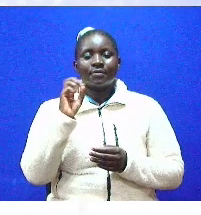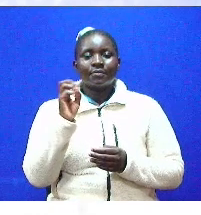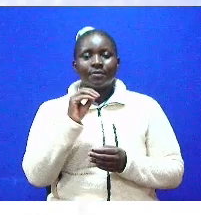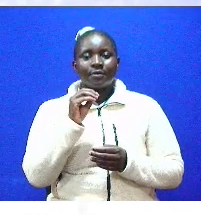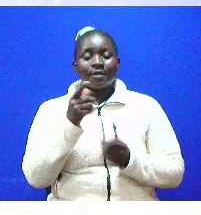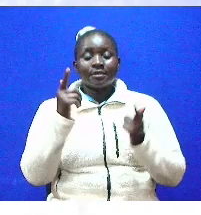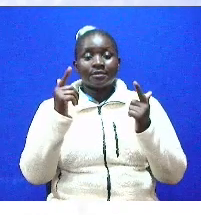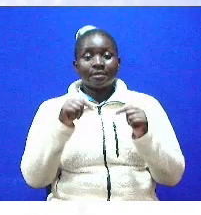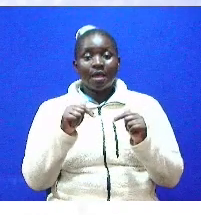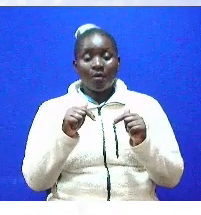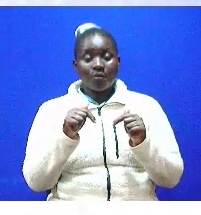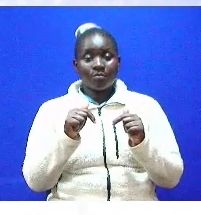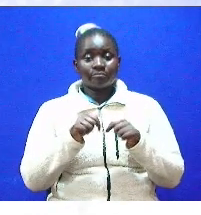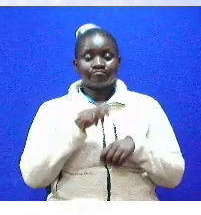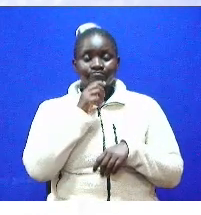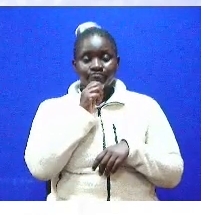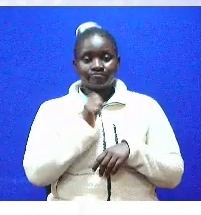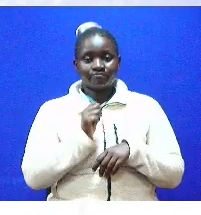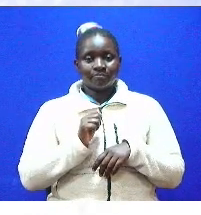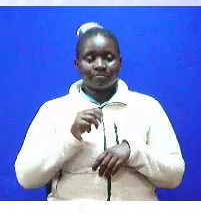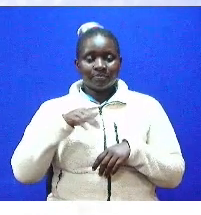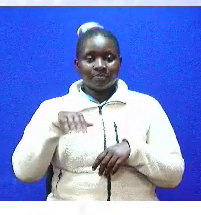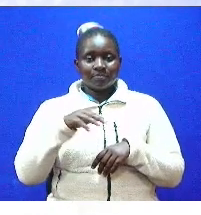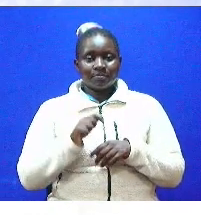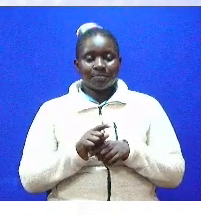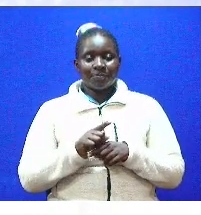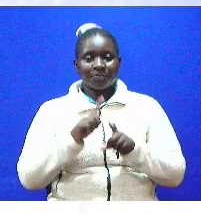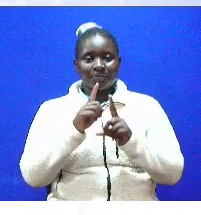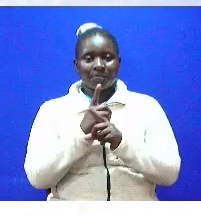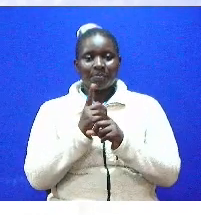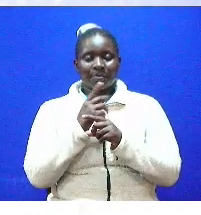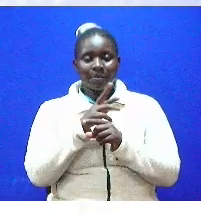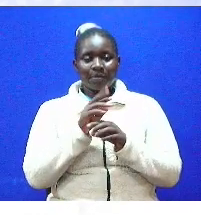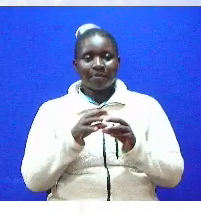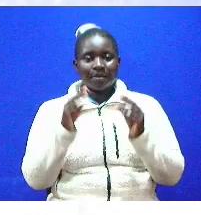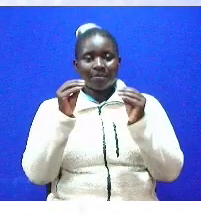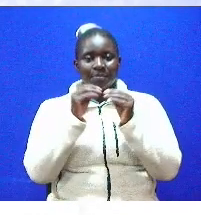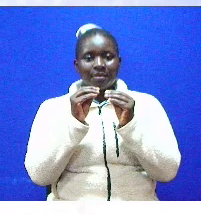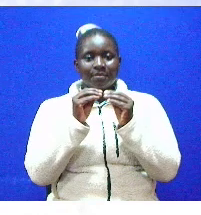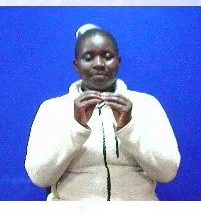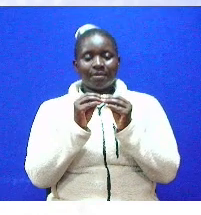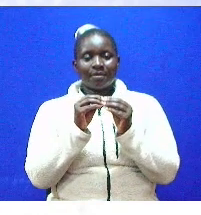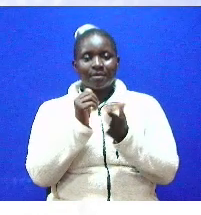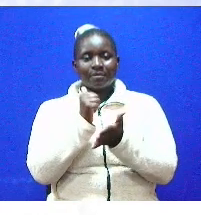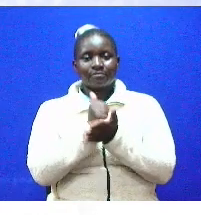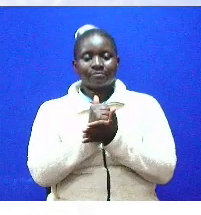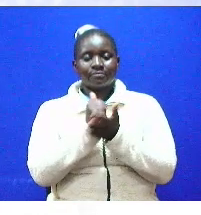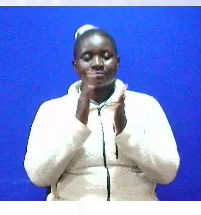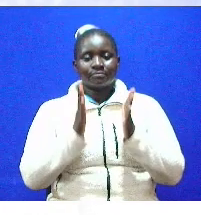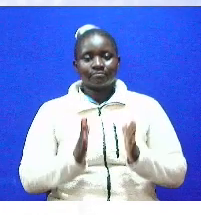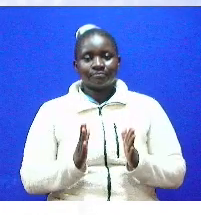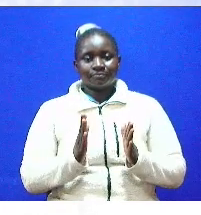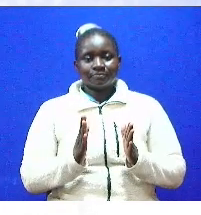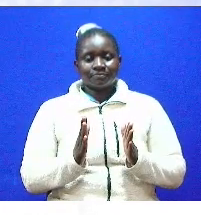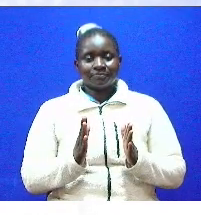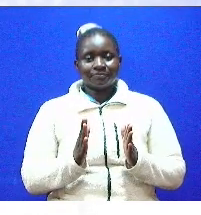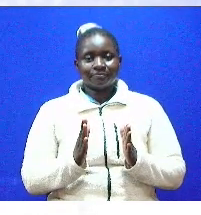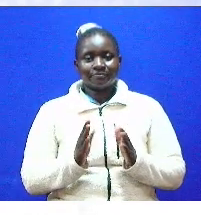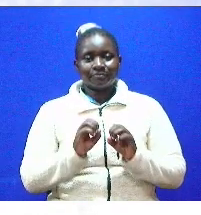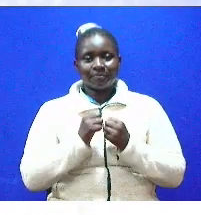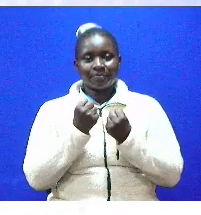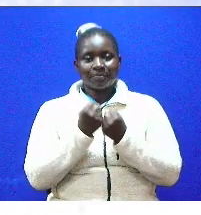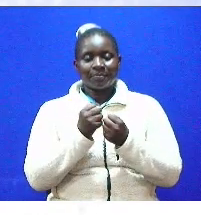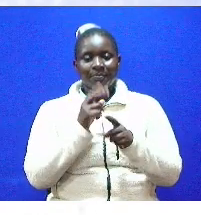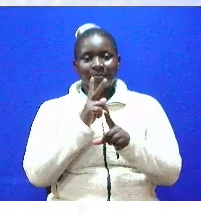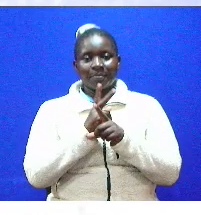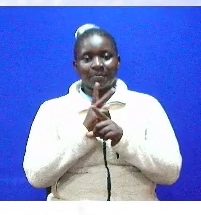korea nigo abagotu abubekira na hace chinse mecho hace na ama na bobisa abokuru ase social protection